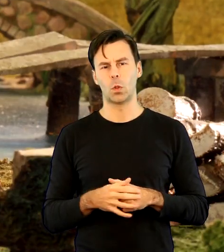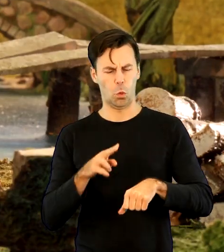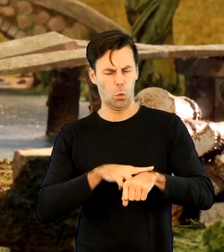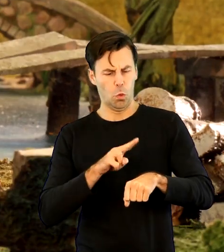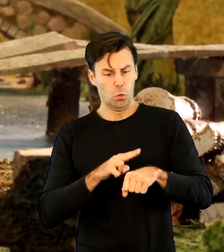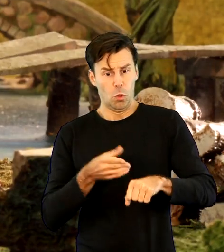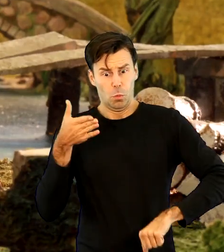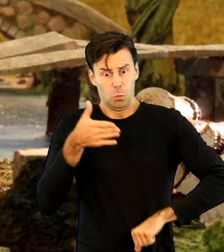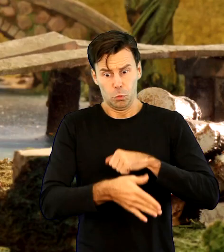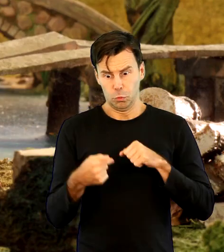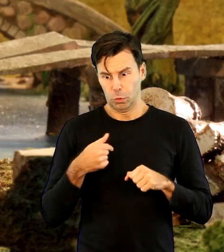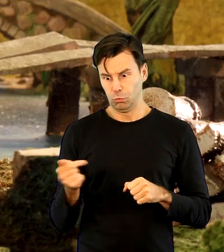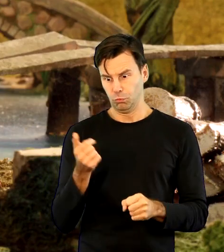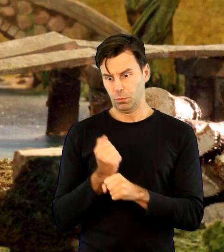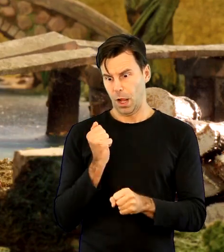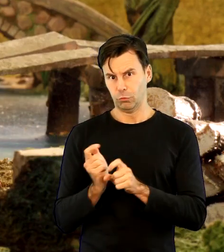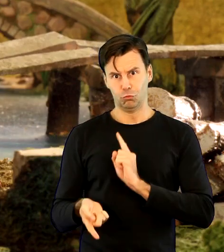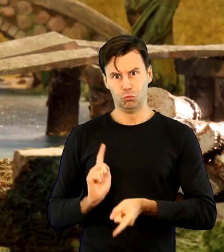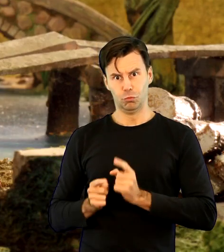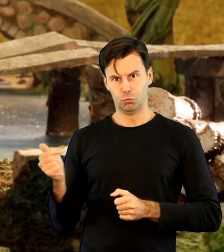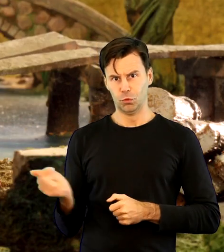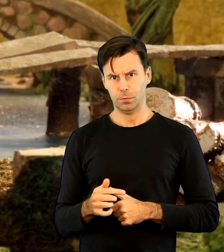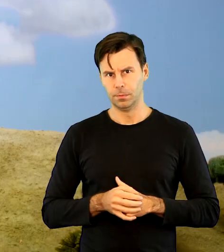Ale późno, muszę się streszczać.